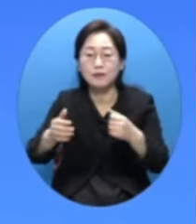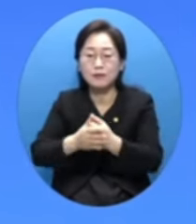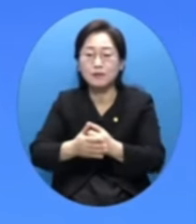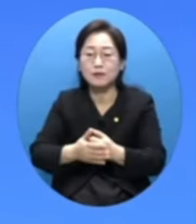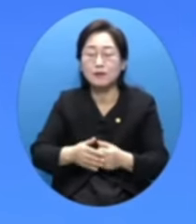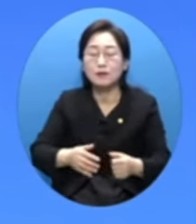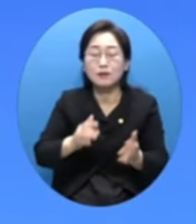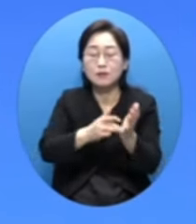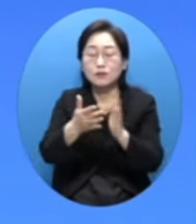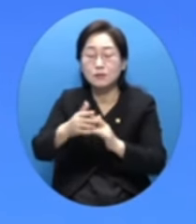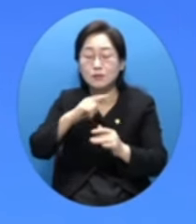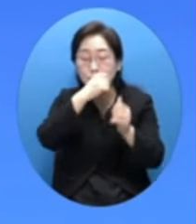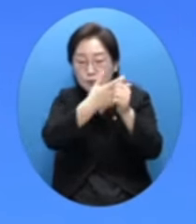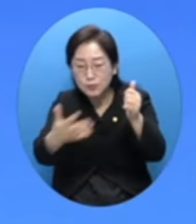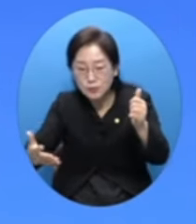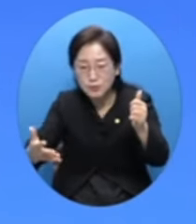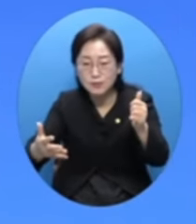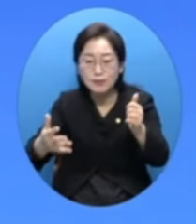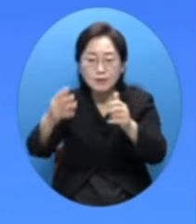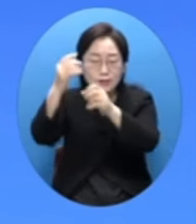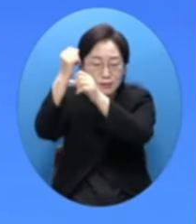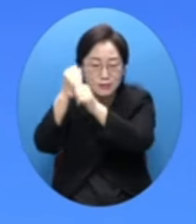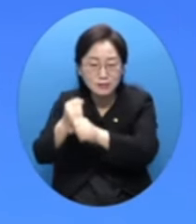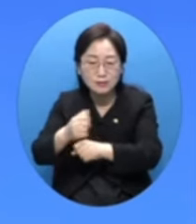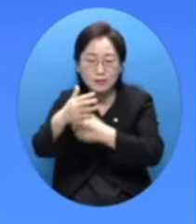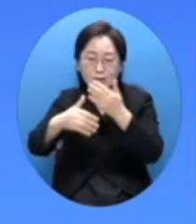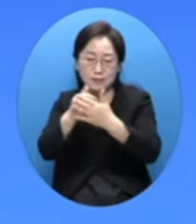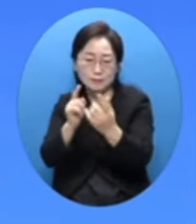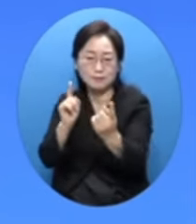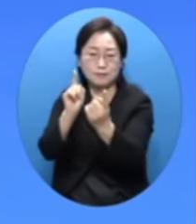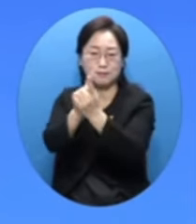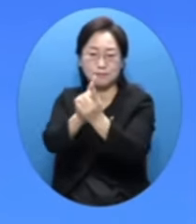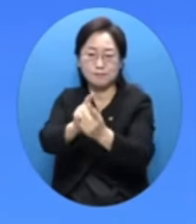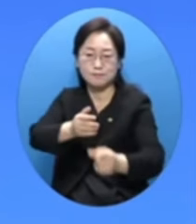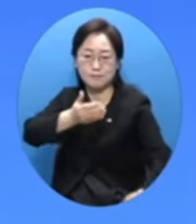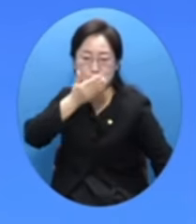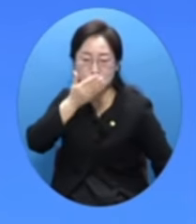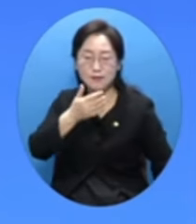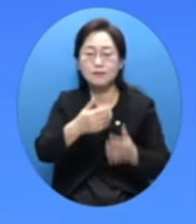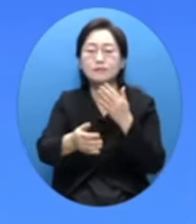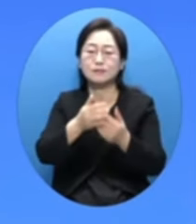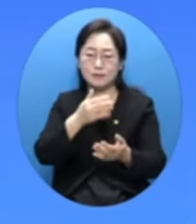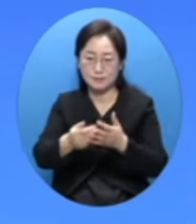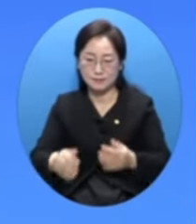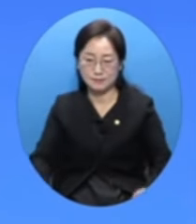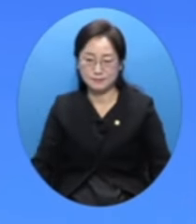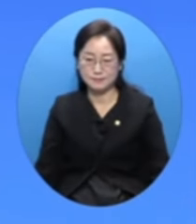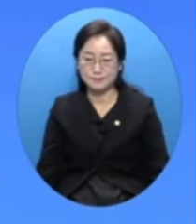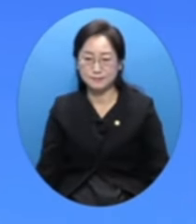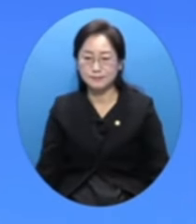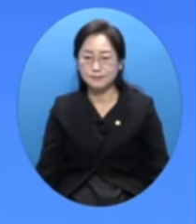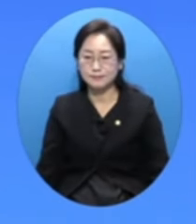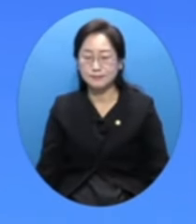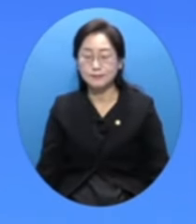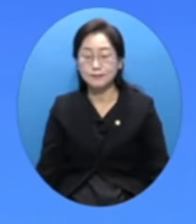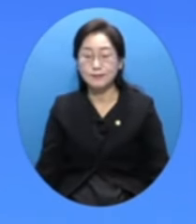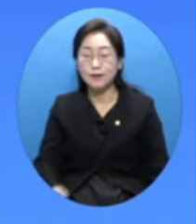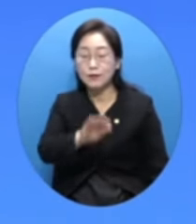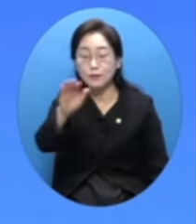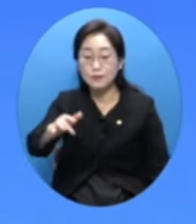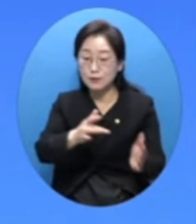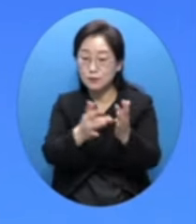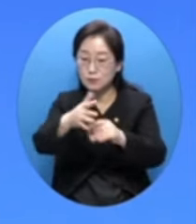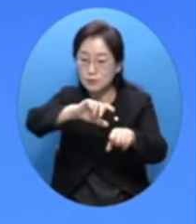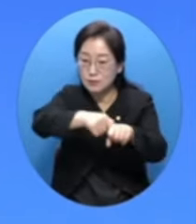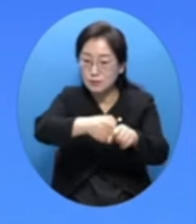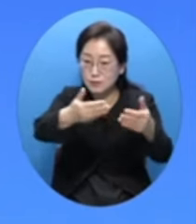의지해서 하나님 앞에 담대해 나갈 수 있게 된 은혜를 처하게 된 것입니다 예수님의 징계를 받음으로